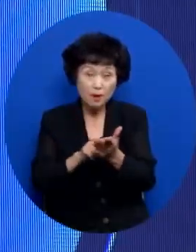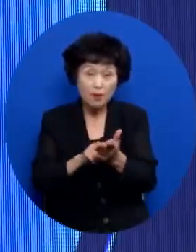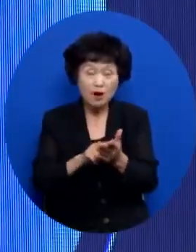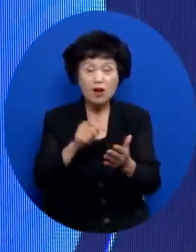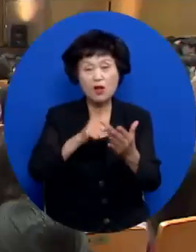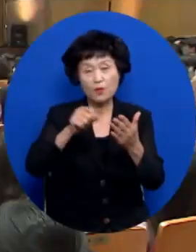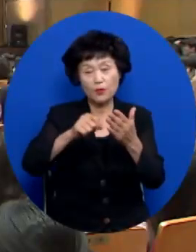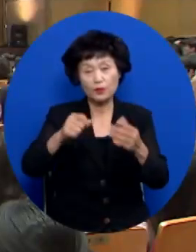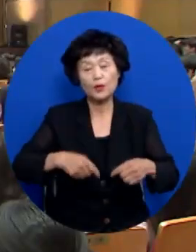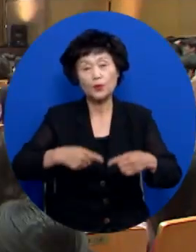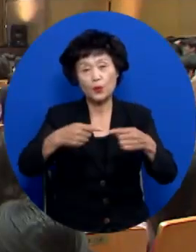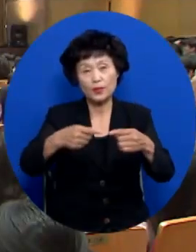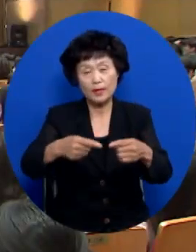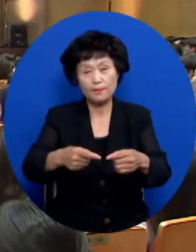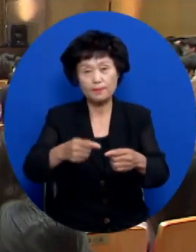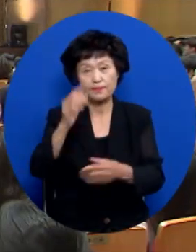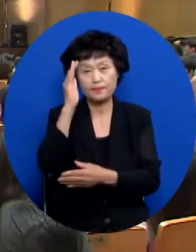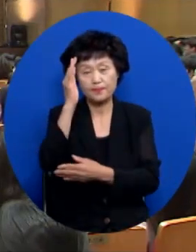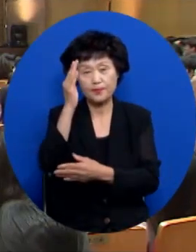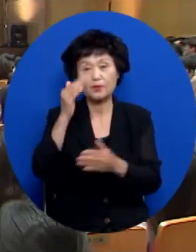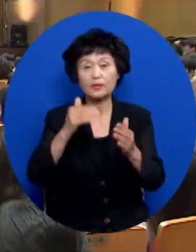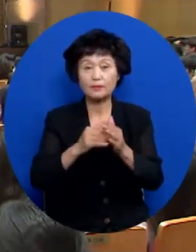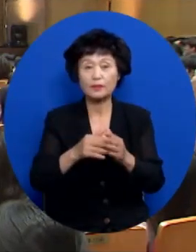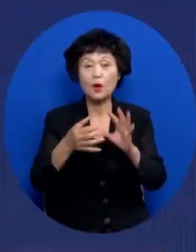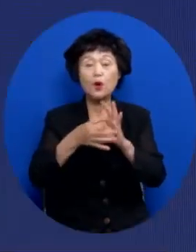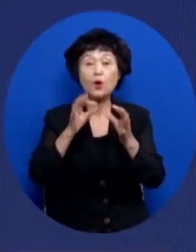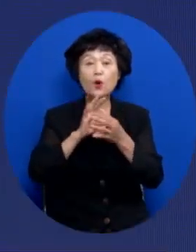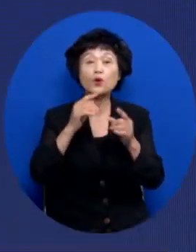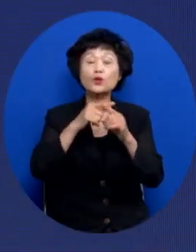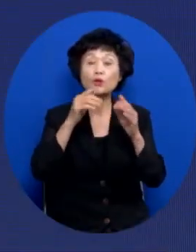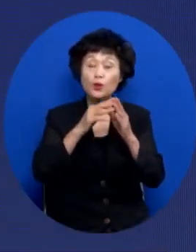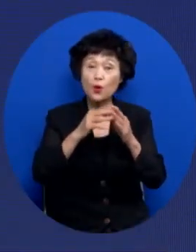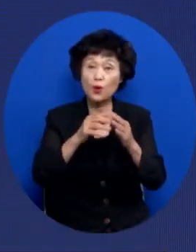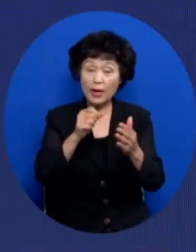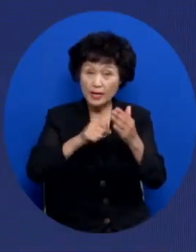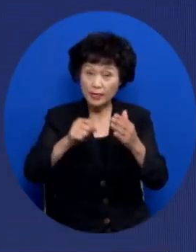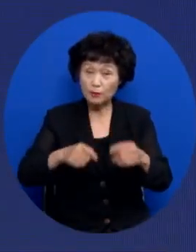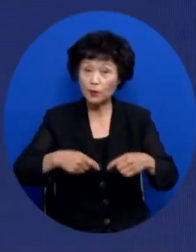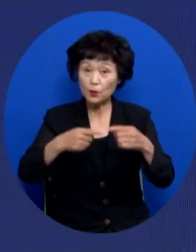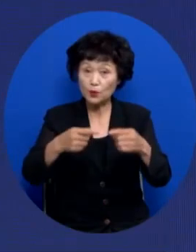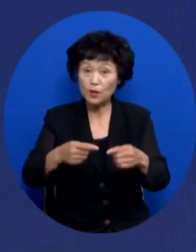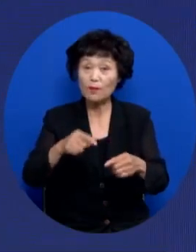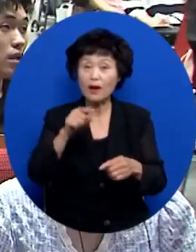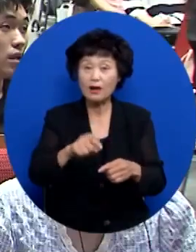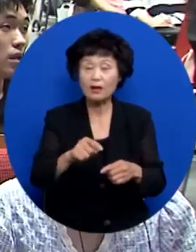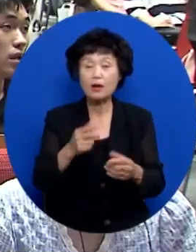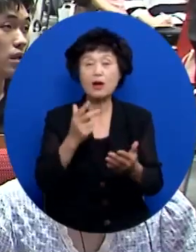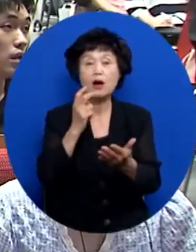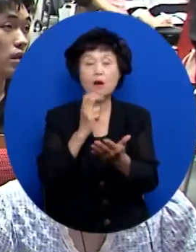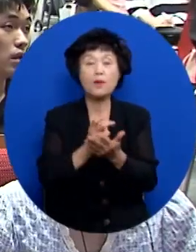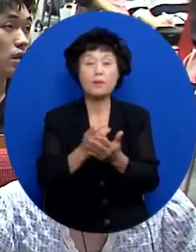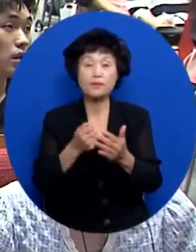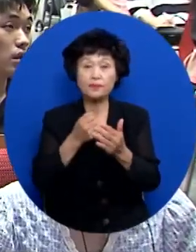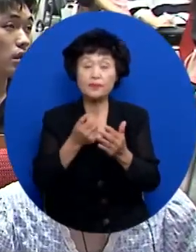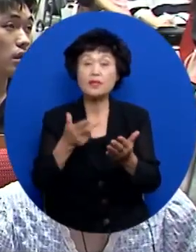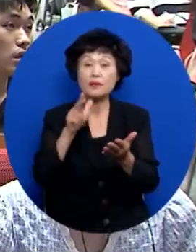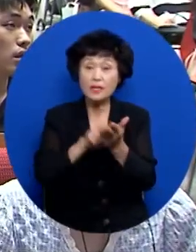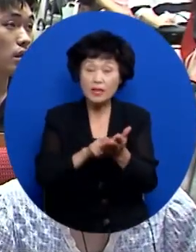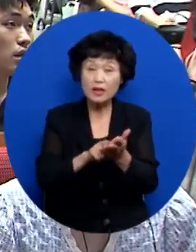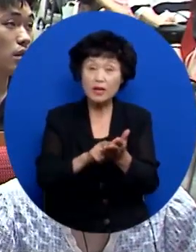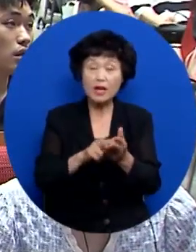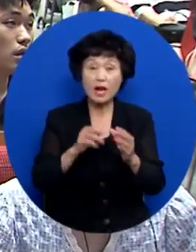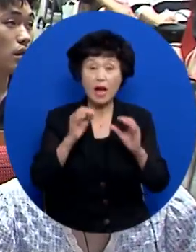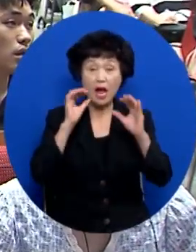독려합니다. 오륜교회가 서명운동에 동참한 건 교회의 아동돌봄시설 법제화가 한국교회 저출생